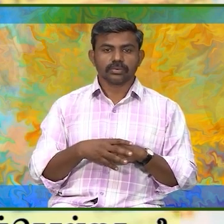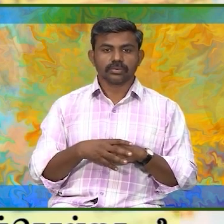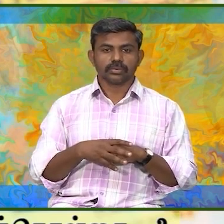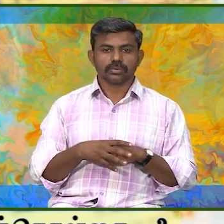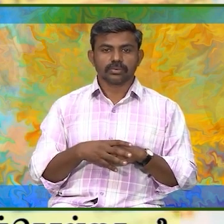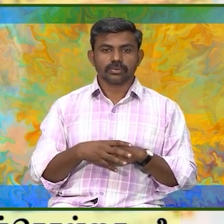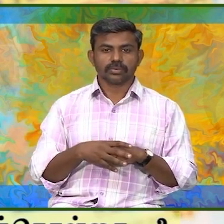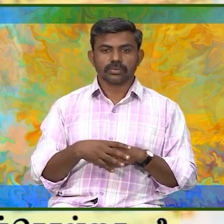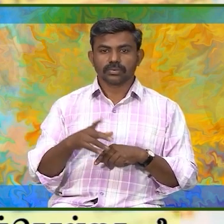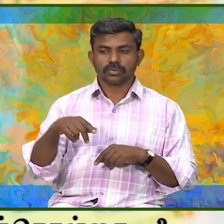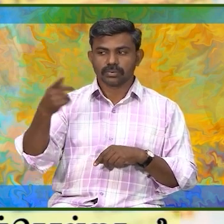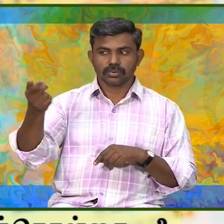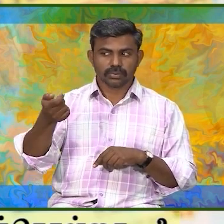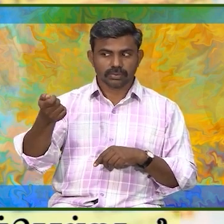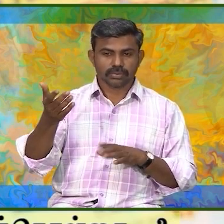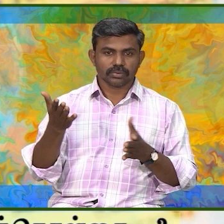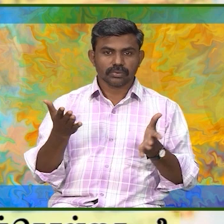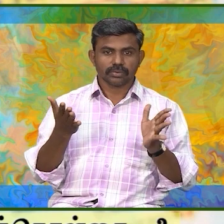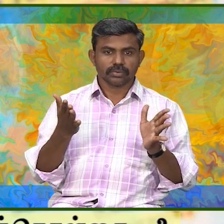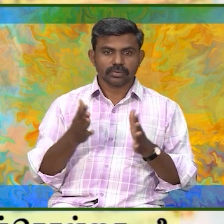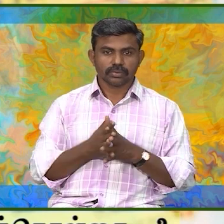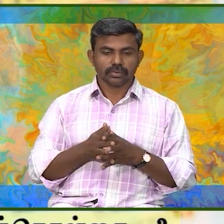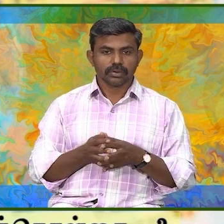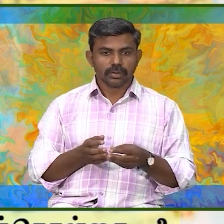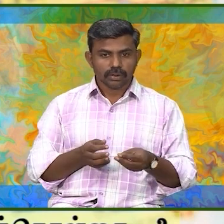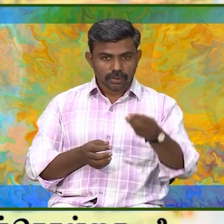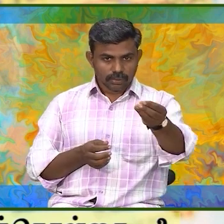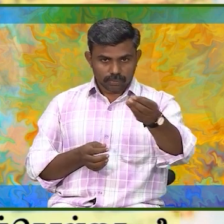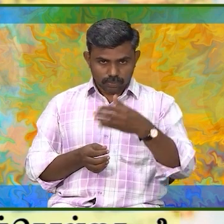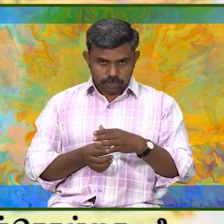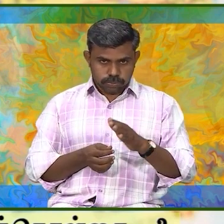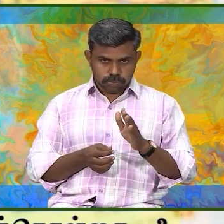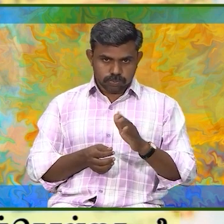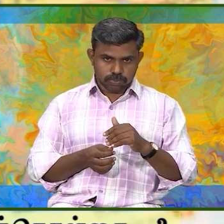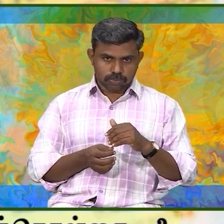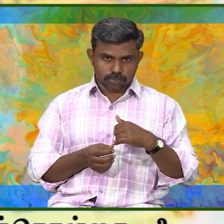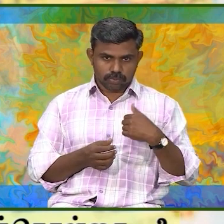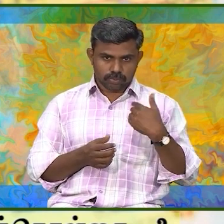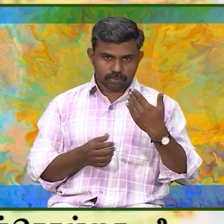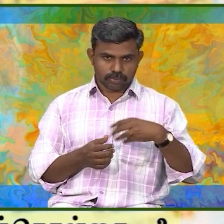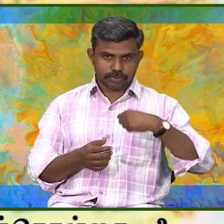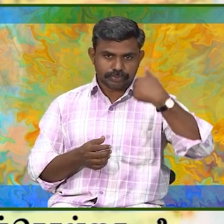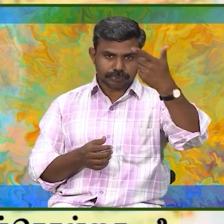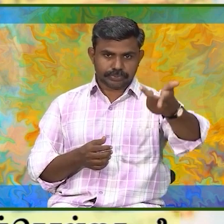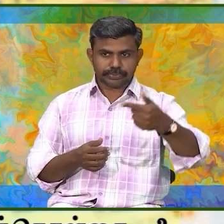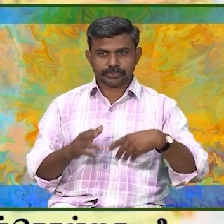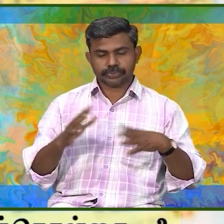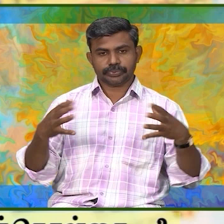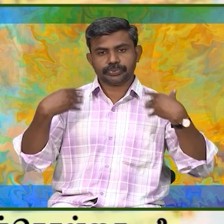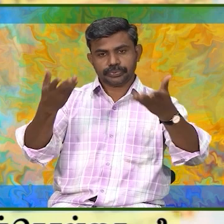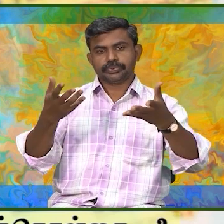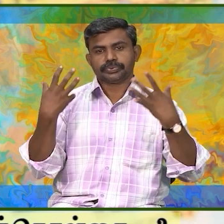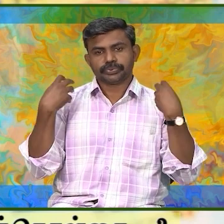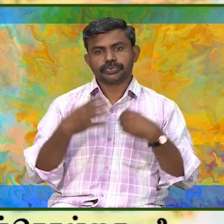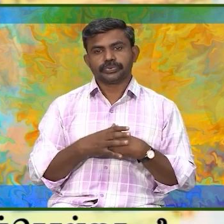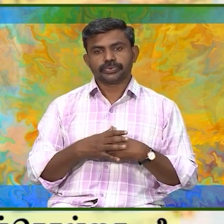யார் வீட்லேயா போய் பணம் கேளுங்க, தரமாட்டாங்க. பணம் என்ன, ஏதாவது ஒரு பொருள் கேட்டால் கூட கொடுக்க மாட்டாங்க. ஏன்னு கேட்டால் நம்ம வீட்டில் உள்ள செல்வம் வெளியே போயிடும்.